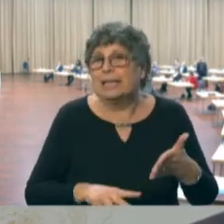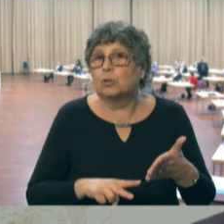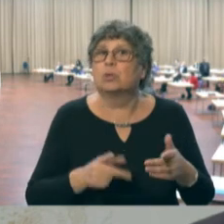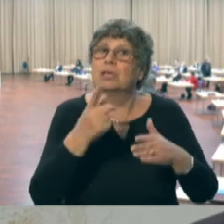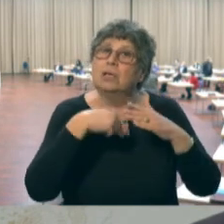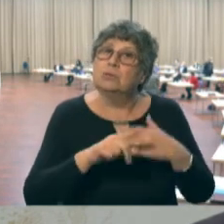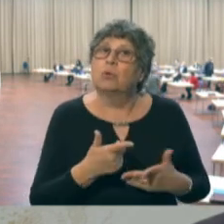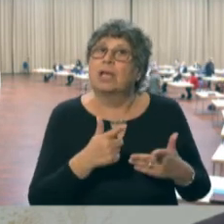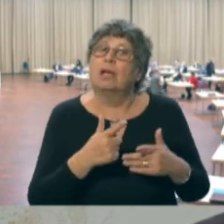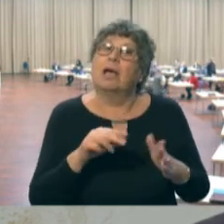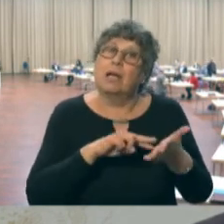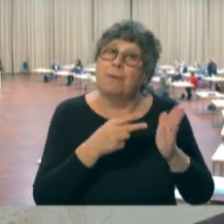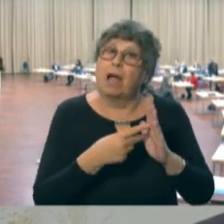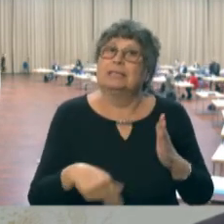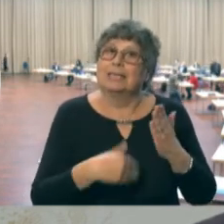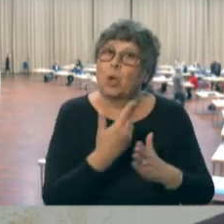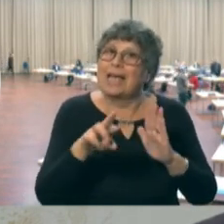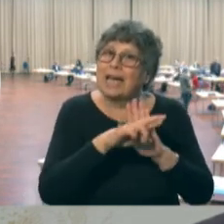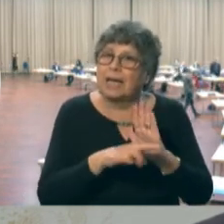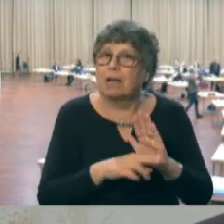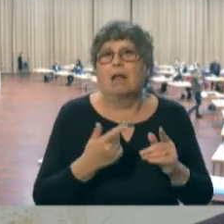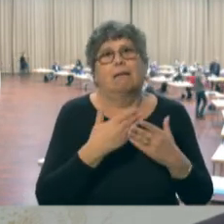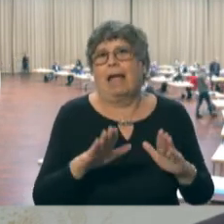Durch die geplanten Neuregelungen entstehen im Übrigen keine